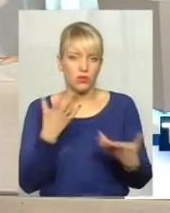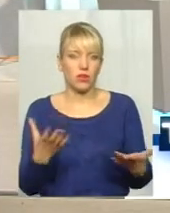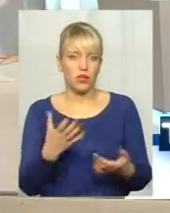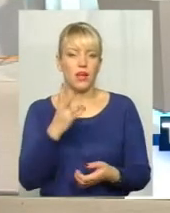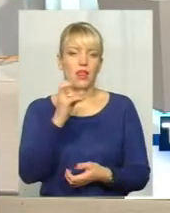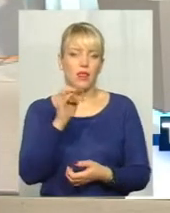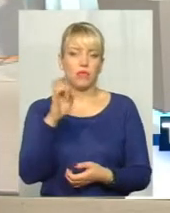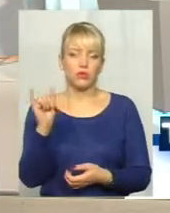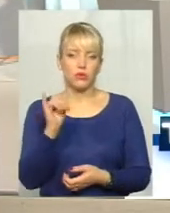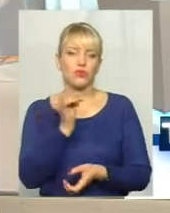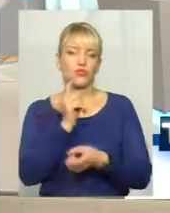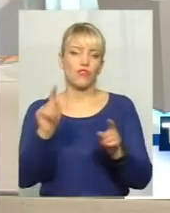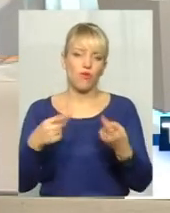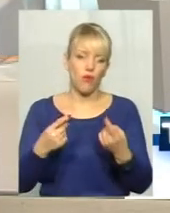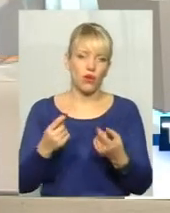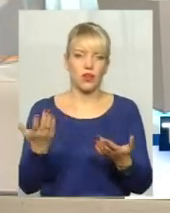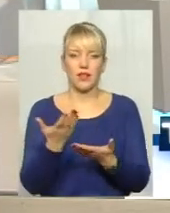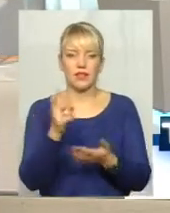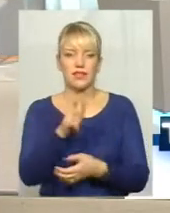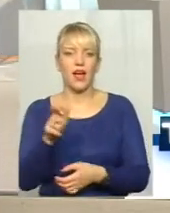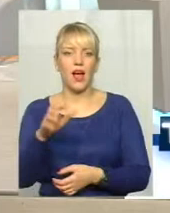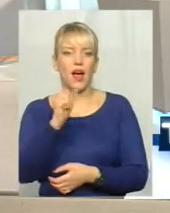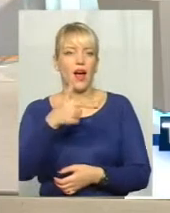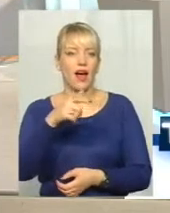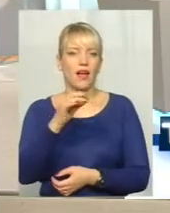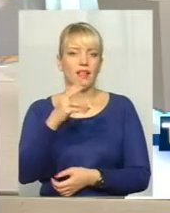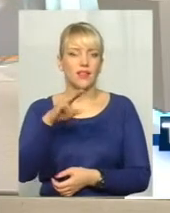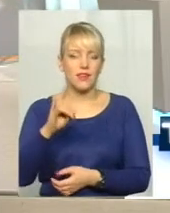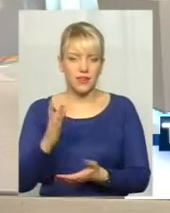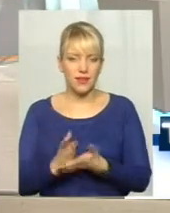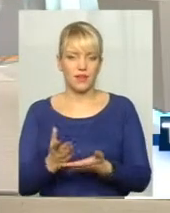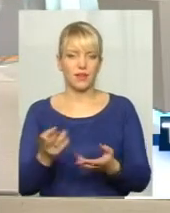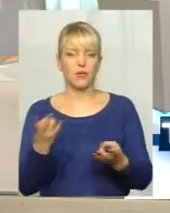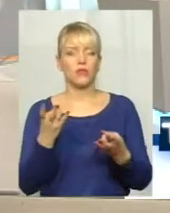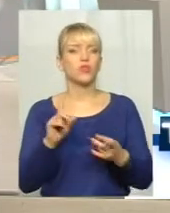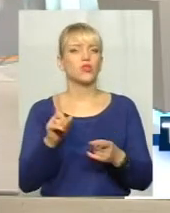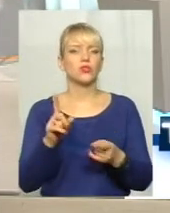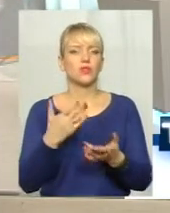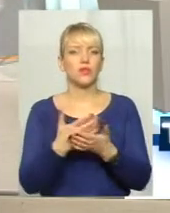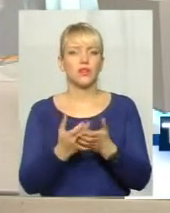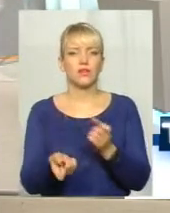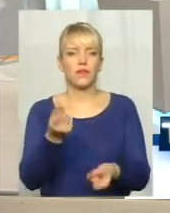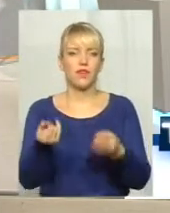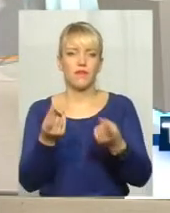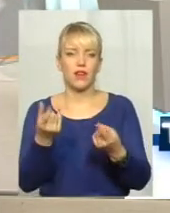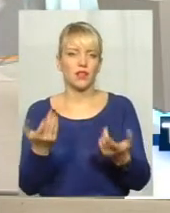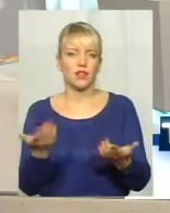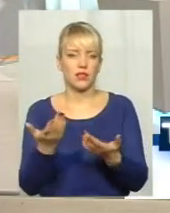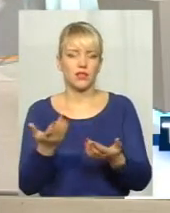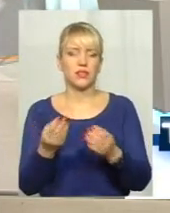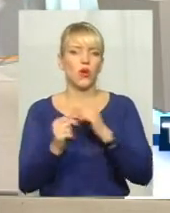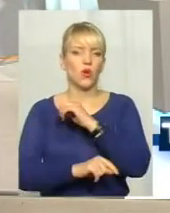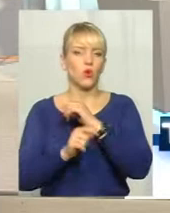створено, там якісь агенти є, щось вони там займаються, да? Вони мають виявляти корупціонерів у вищих ешелонах влади, але